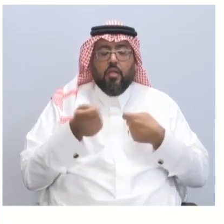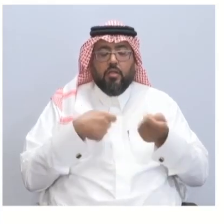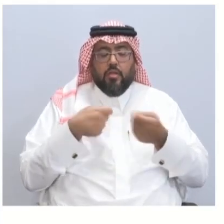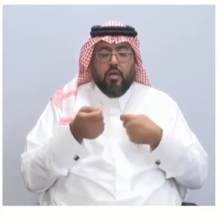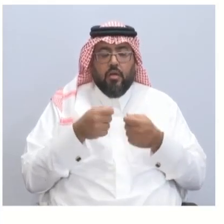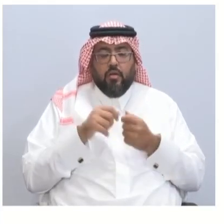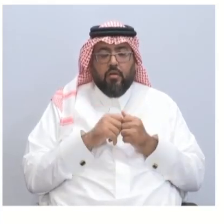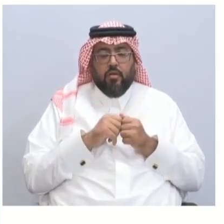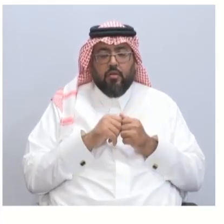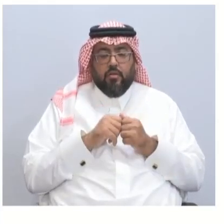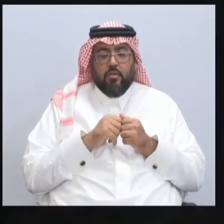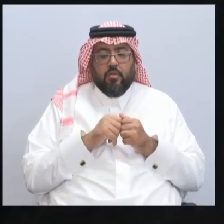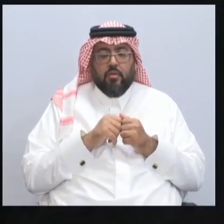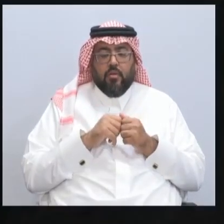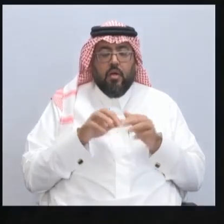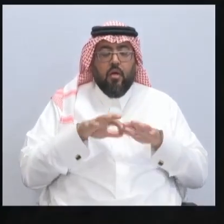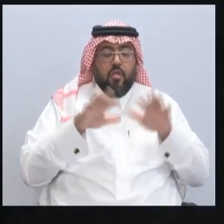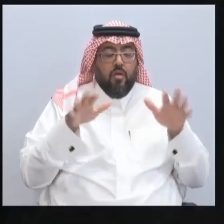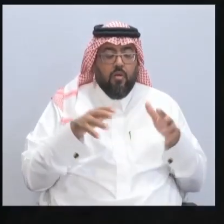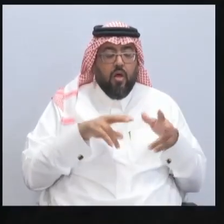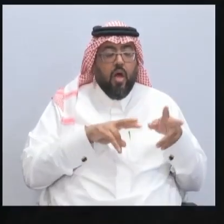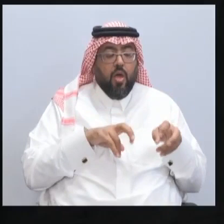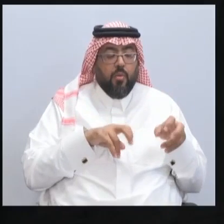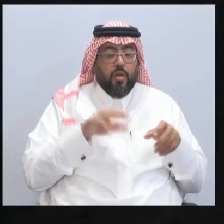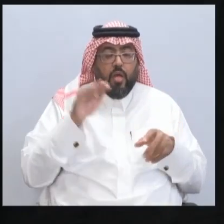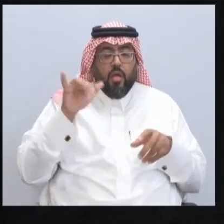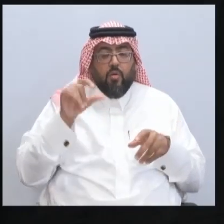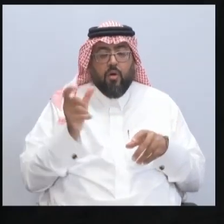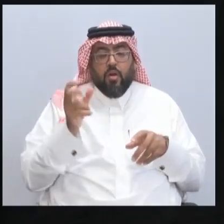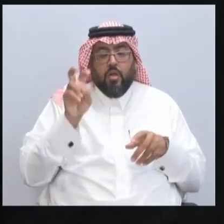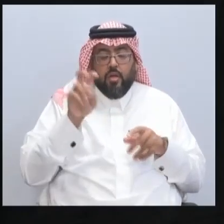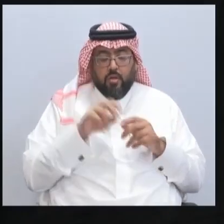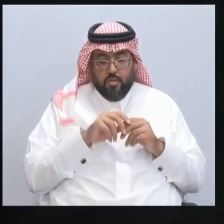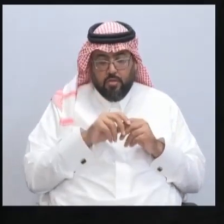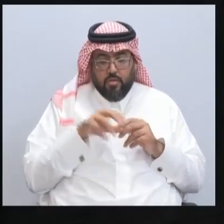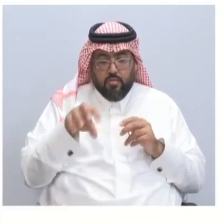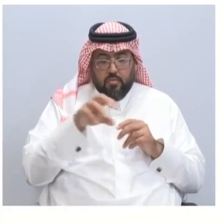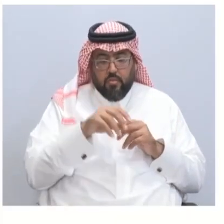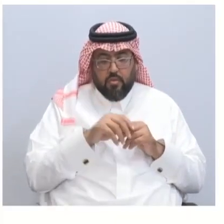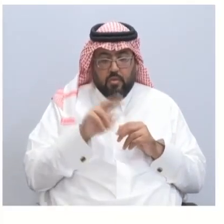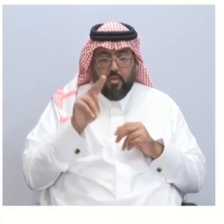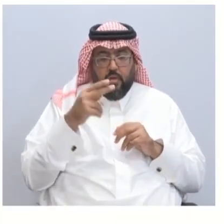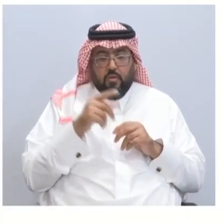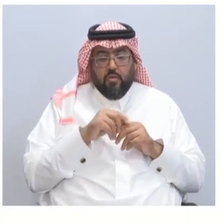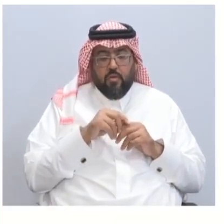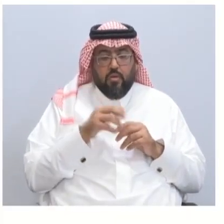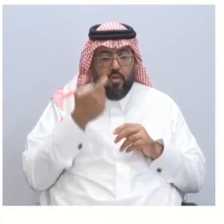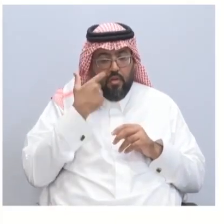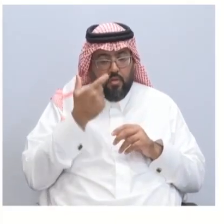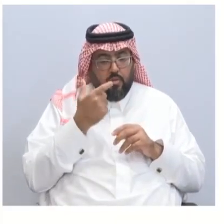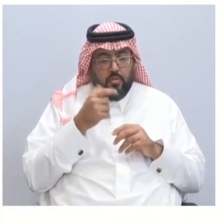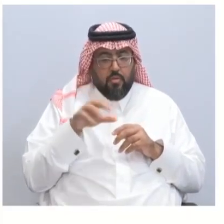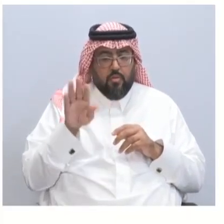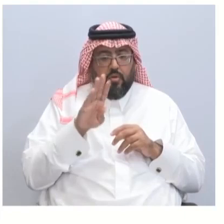والتجاره ناتي الى الثروه الحيوانيه الثروه الحيوانيه في دول مجلس التعاون اعتنى سكان